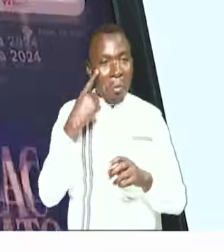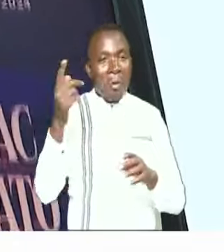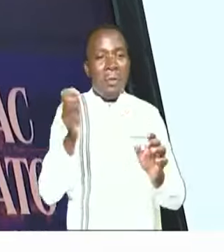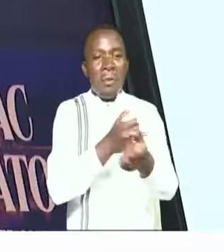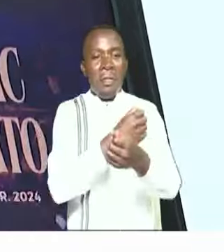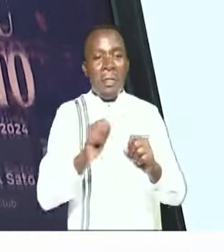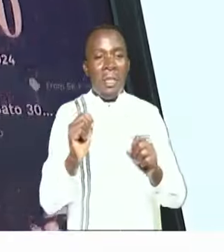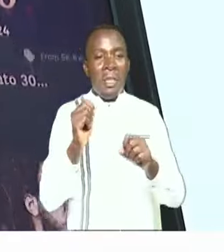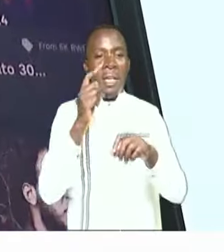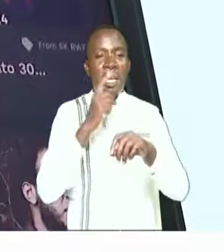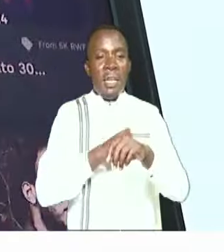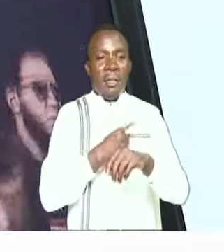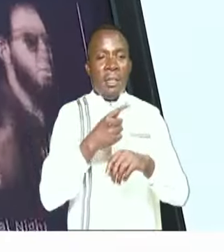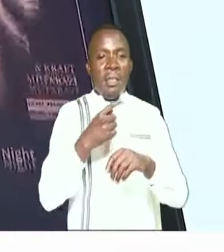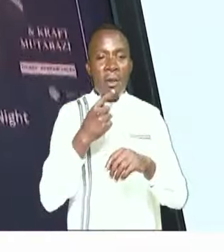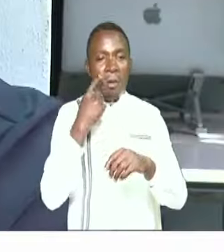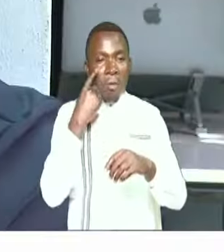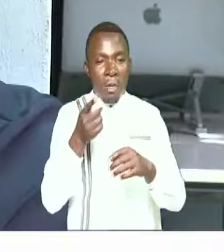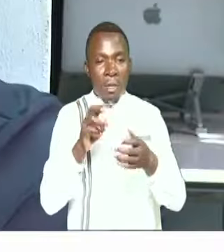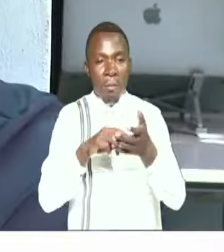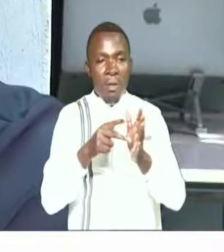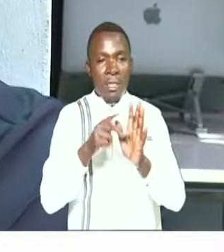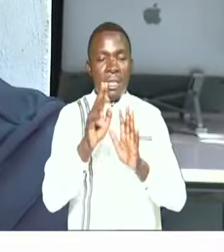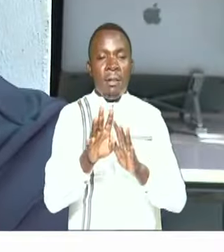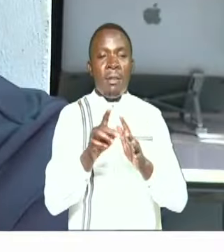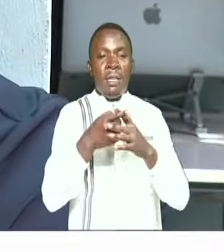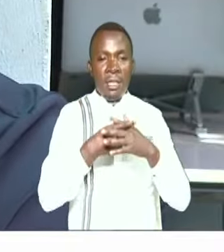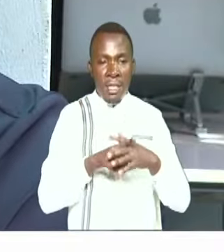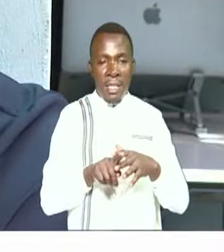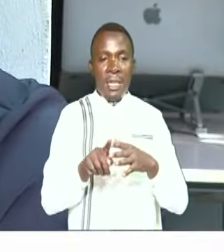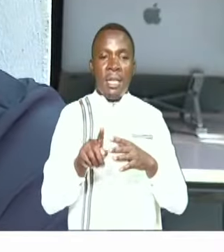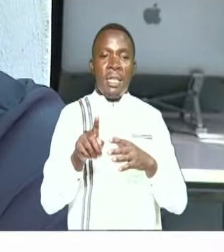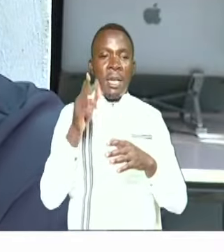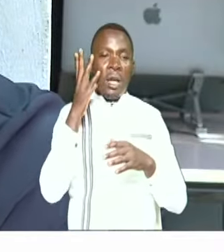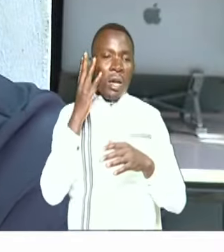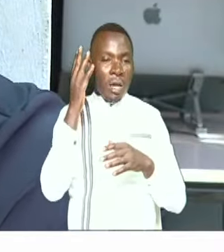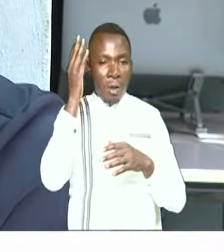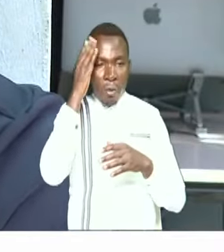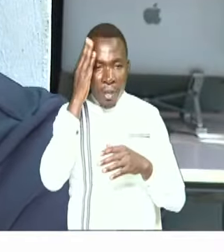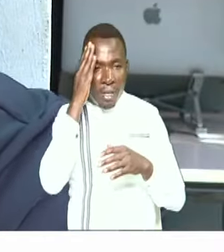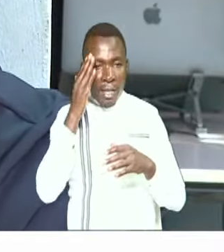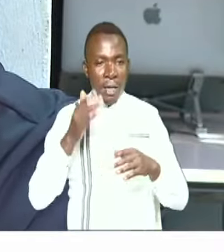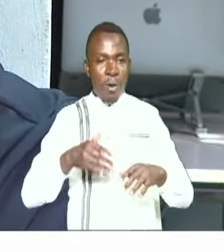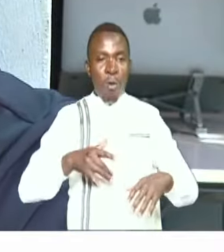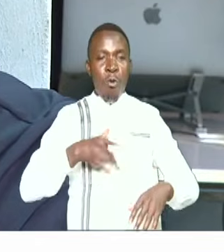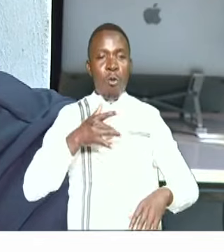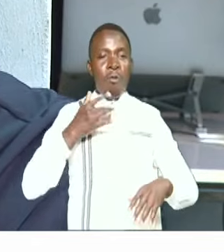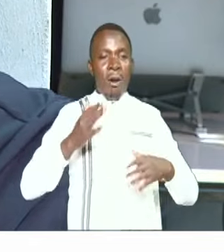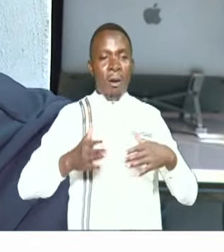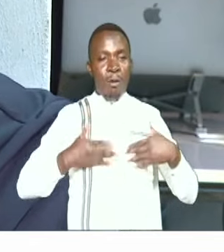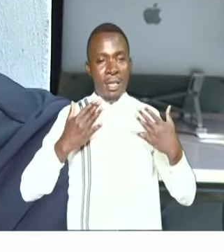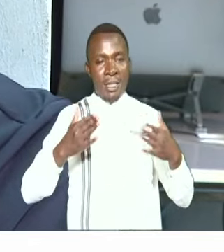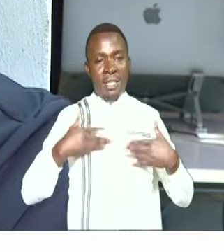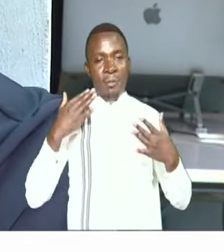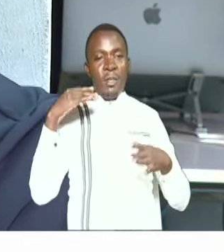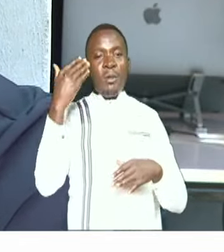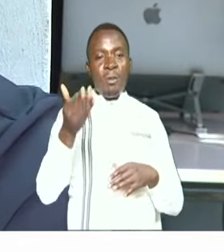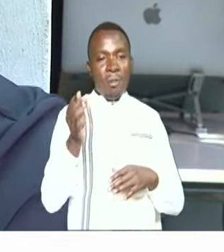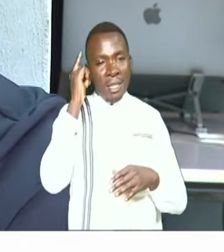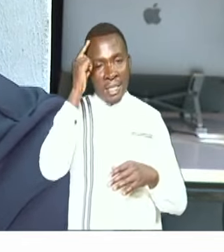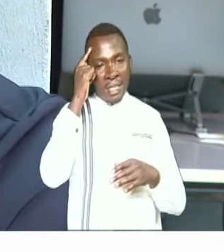ugenda umenyekana cyangwa se abantu babumva babumva wishimye kandi bituma ubitekereza yuko